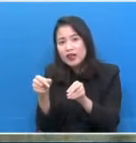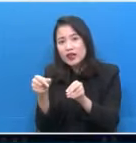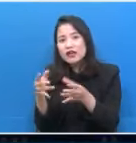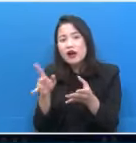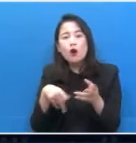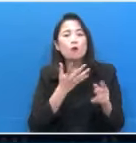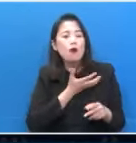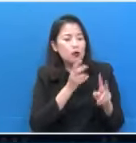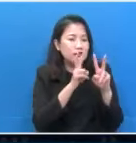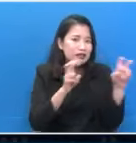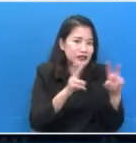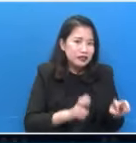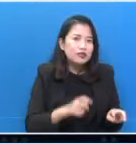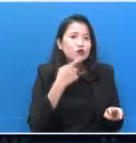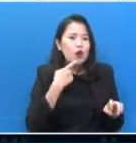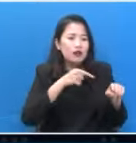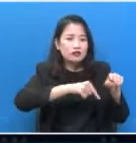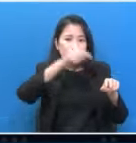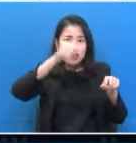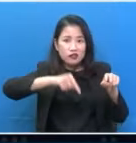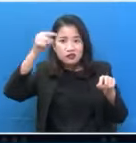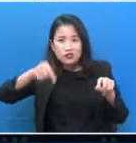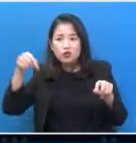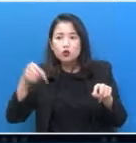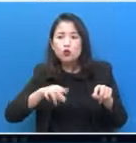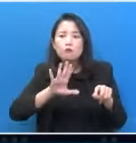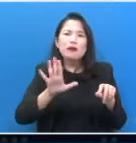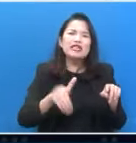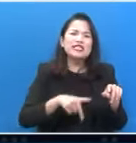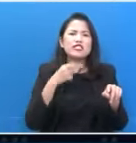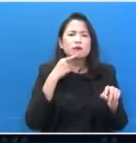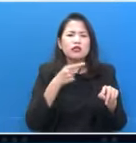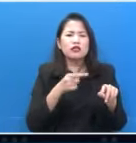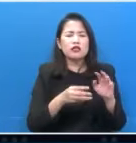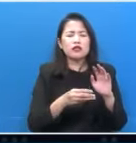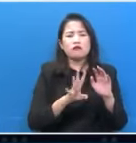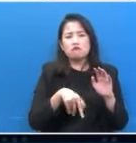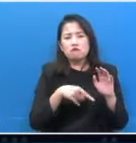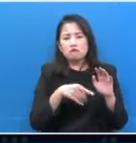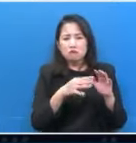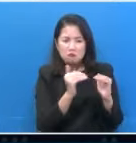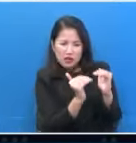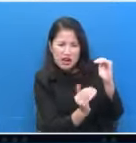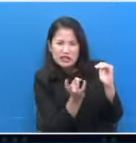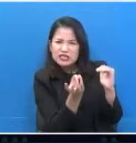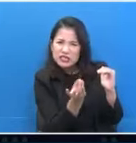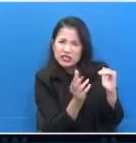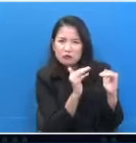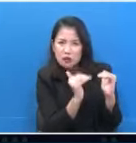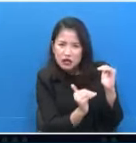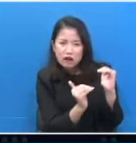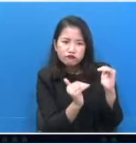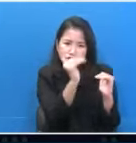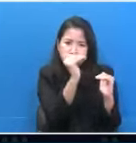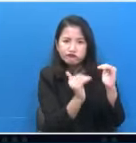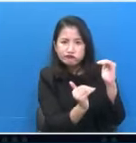mau teliti secara statistik, memang ini masih di rentang margin of error, selisih antara Pak Prabowo meskipun secara tren terus mengalami